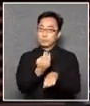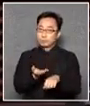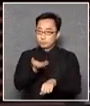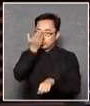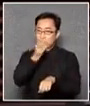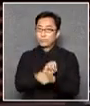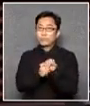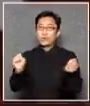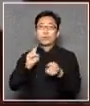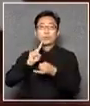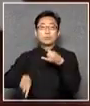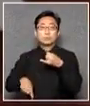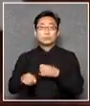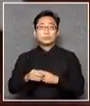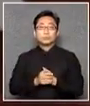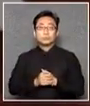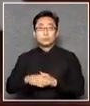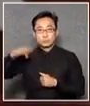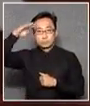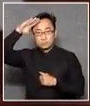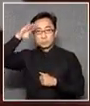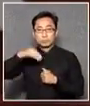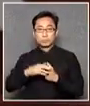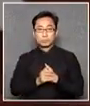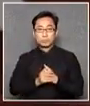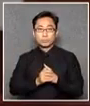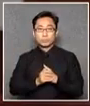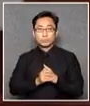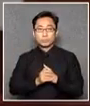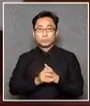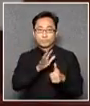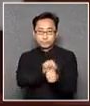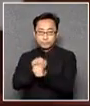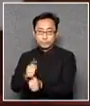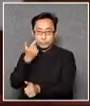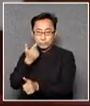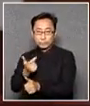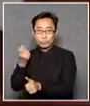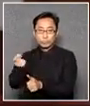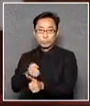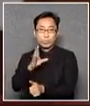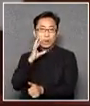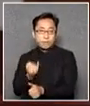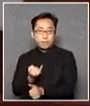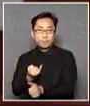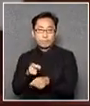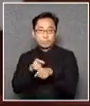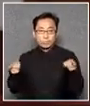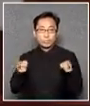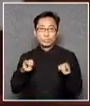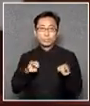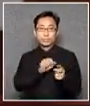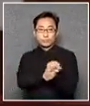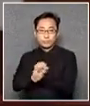释放。警察滥捕学运领袖和无理长时间的拘留激